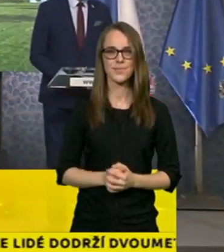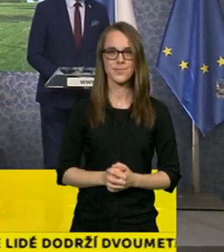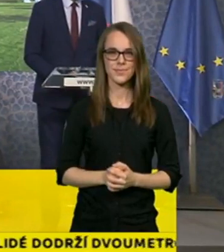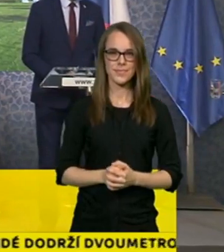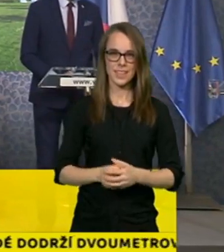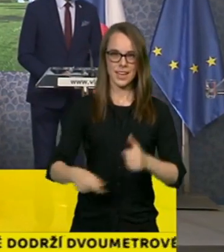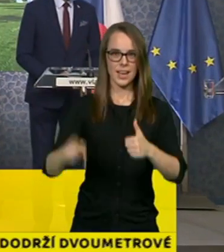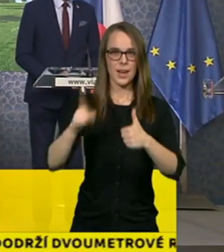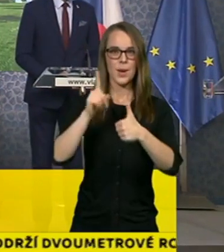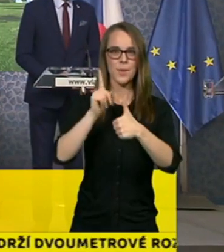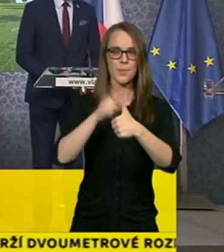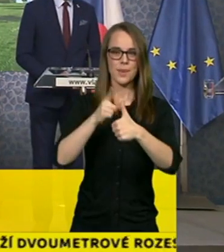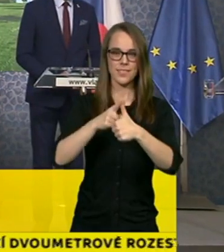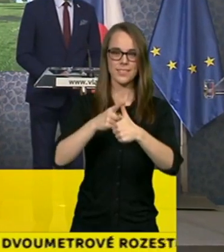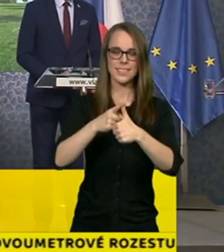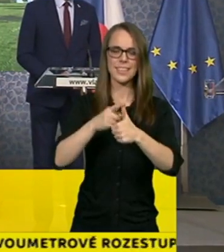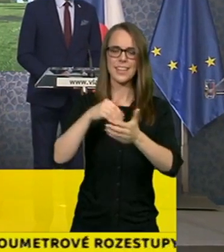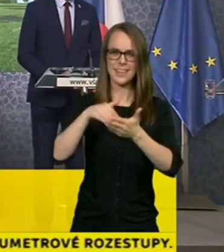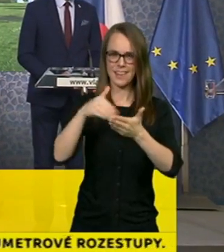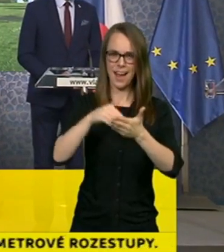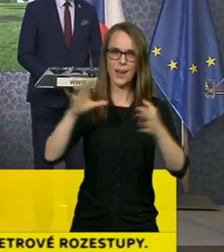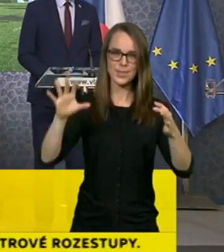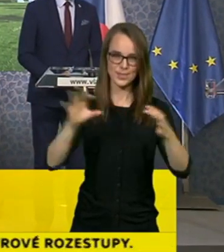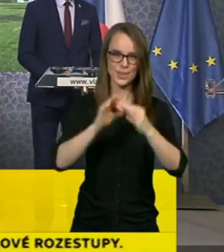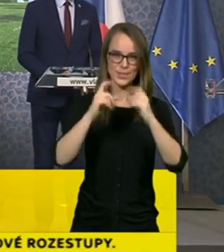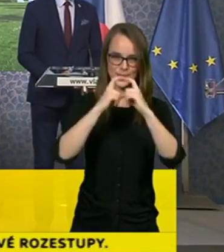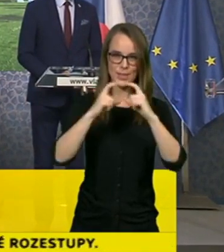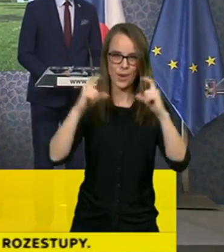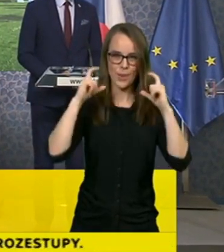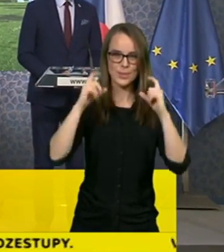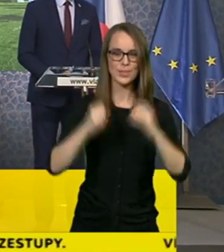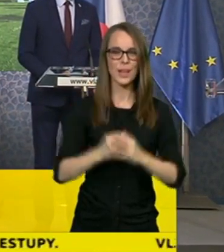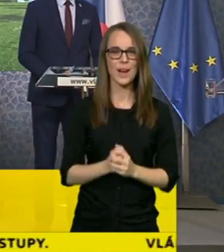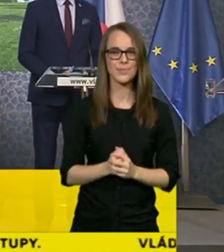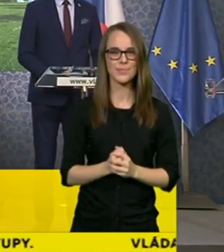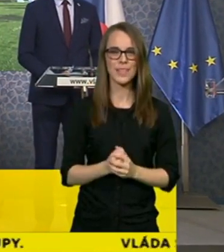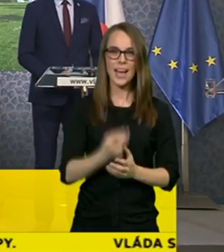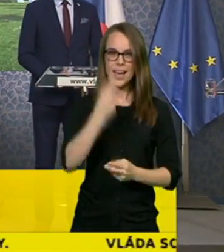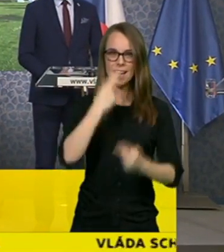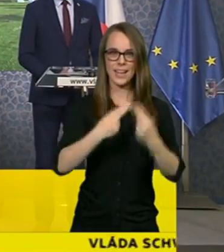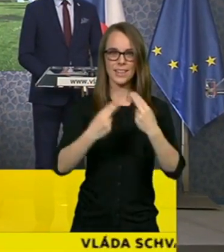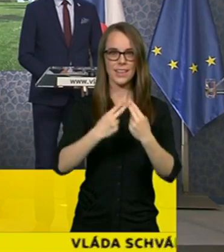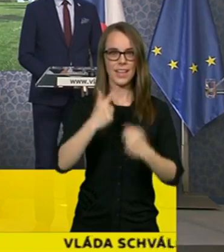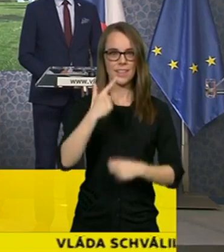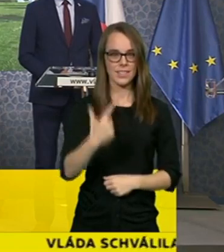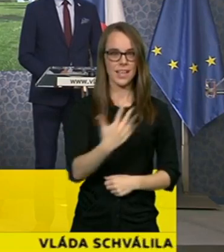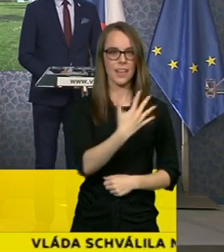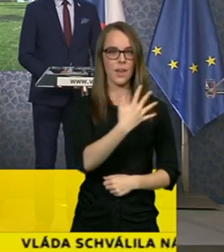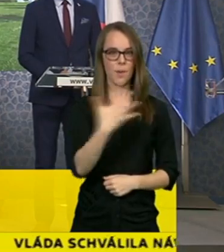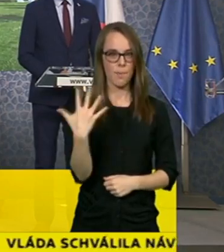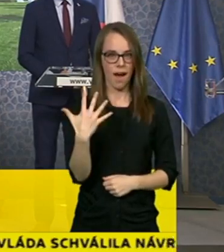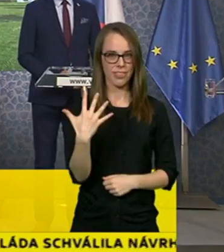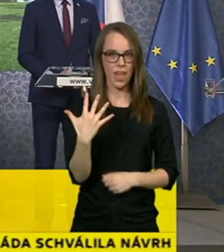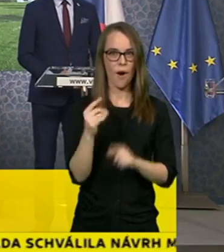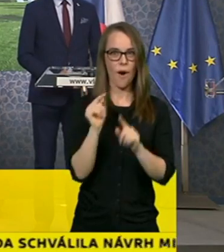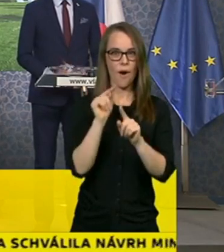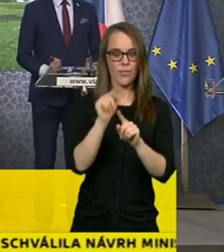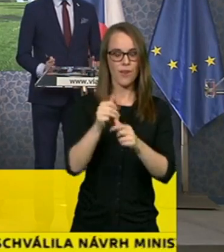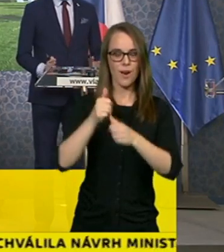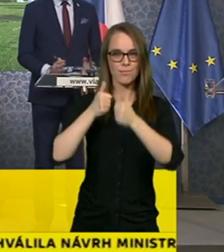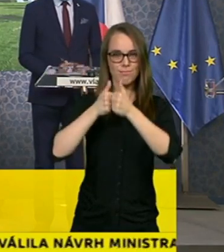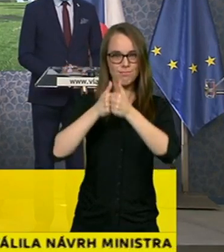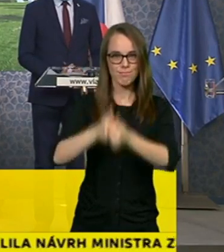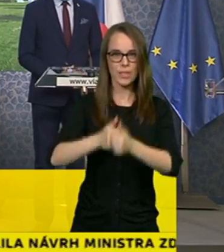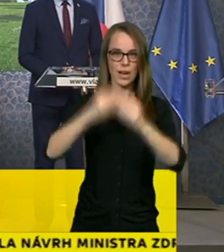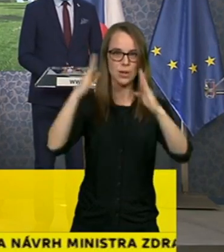tomu, pořád se točíme kolem roušek. Nicméně, když jste řekl termín 25. května, tak jste tady řekl, že je to kvůli epidemiologům, že tedy i pan náměstek